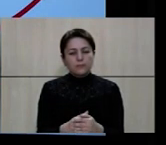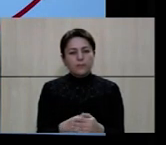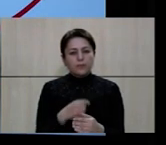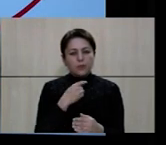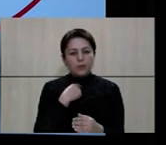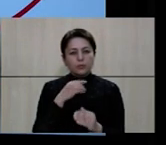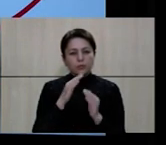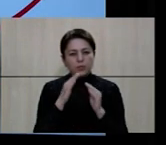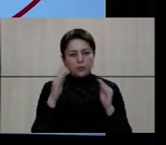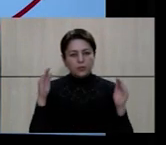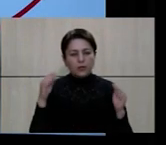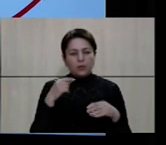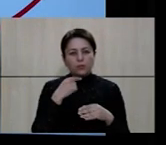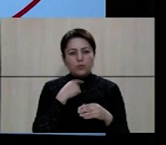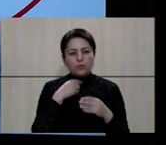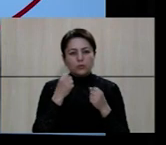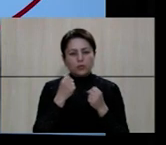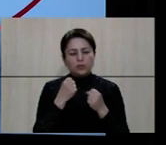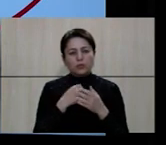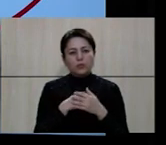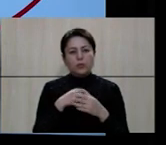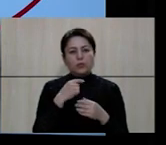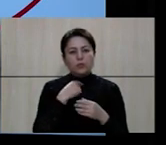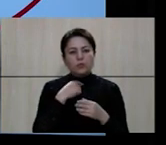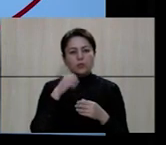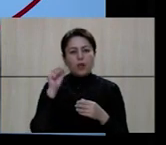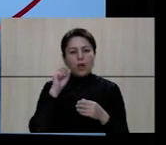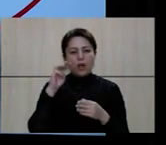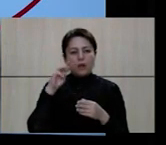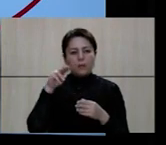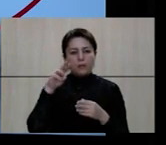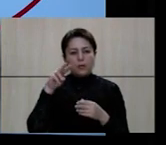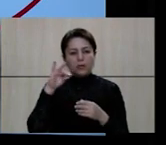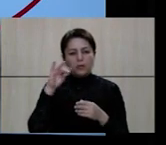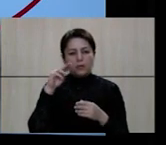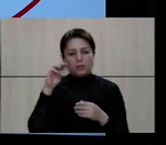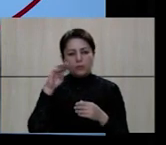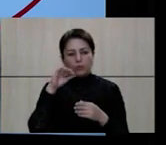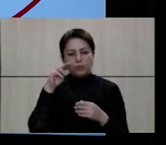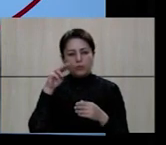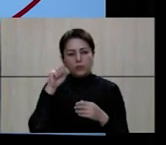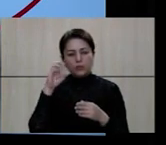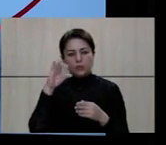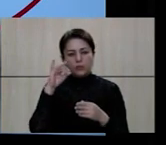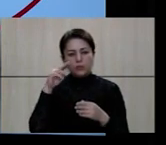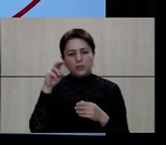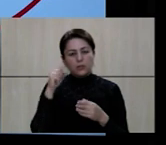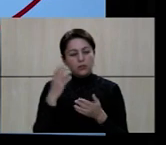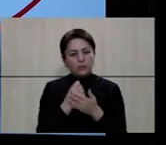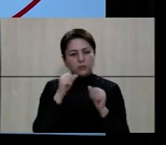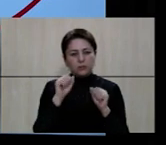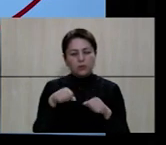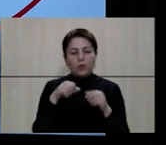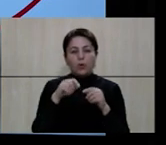Tovush kattaliklarida tovush qattiqligini tovush amplitudasi bildiradi. Ya'ni qancha tovushning amplitudasi